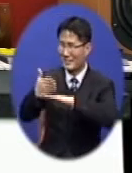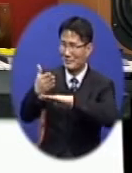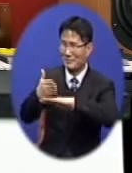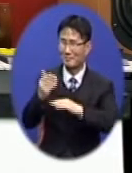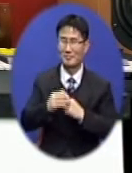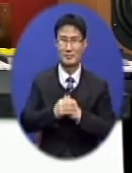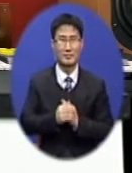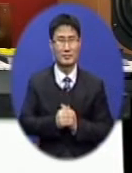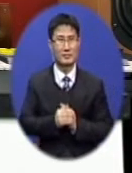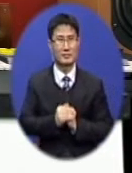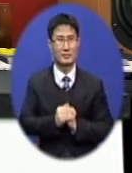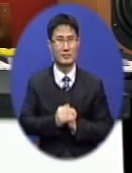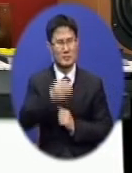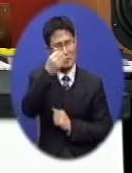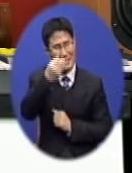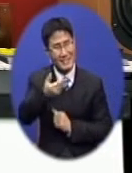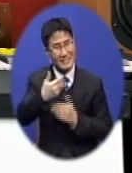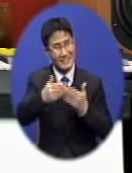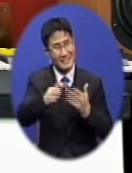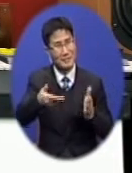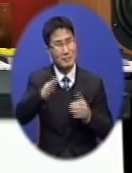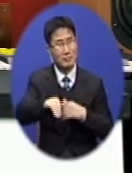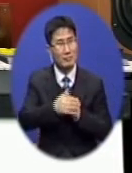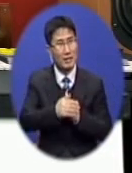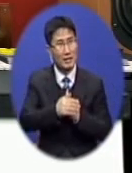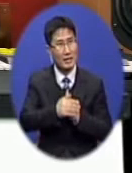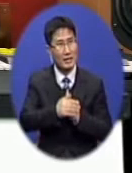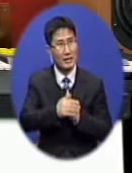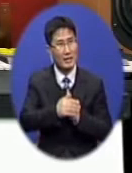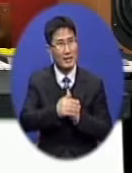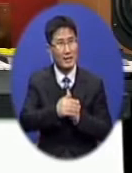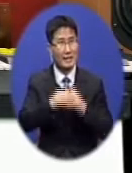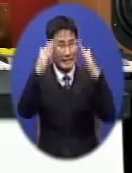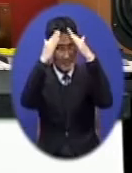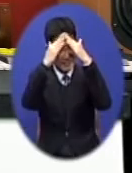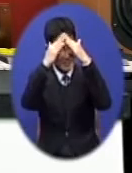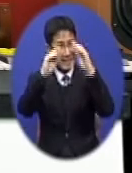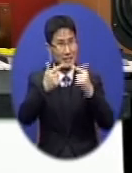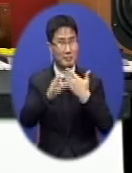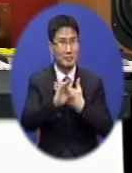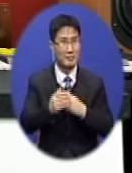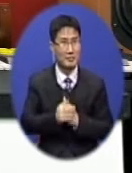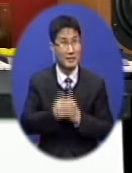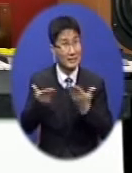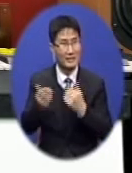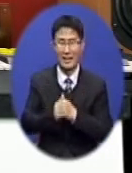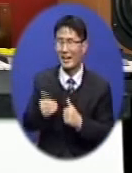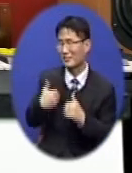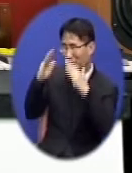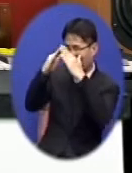네. 아니, 실례지만 가정 주부로만 사십니까? 아니면 어떻게 또 활동을 하십니까? 아, 오리지널